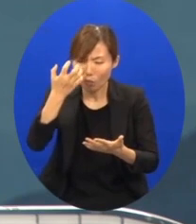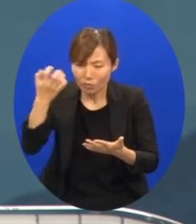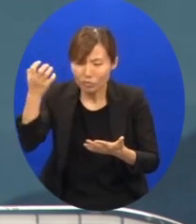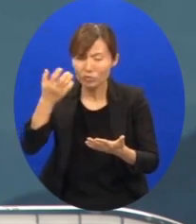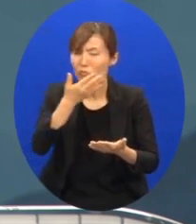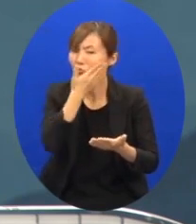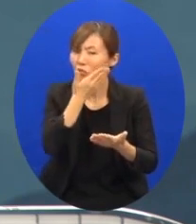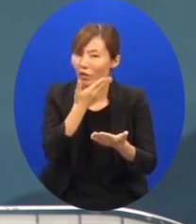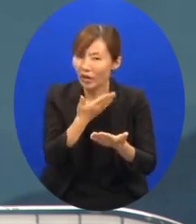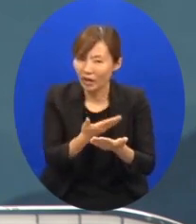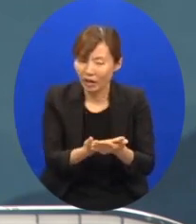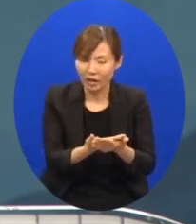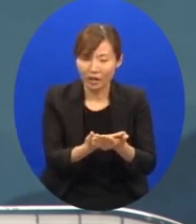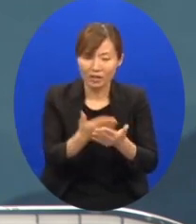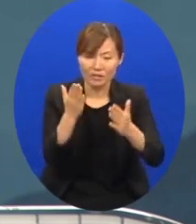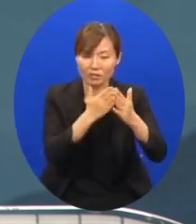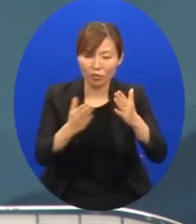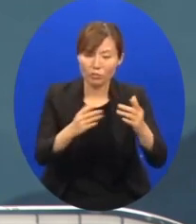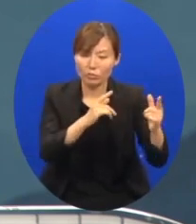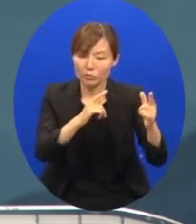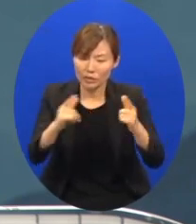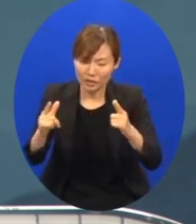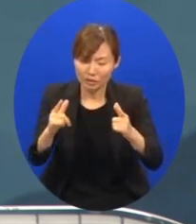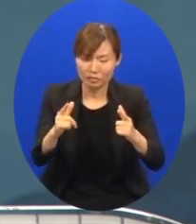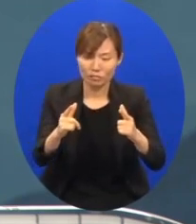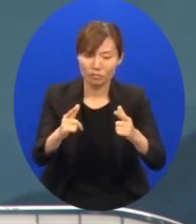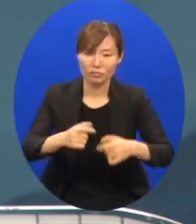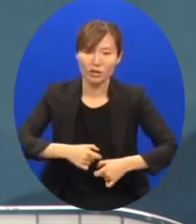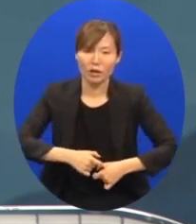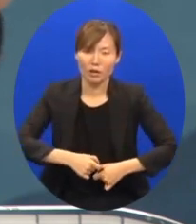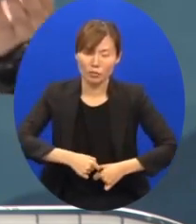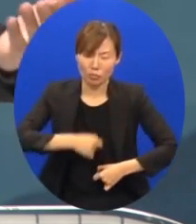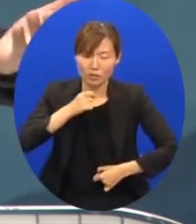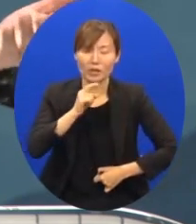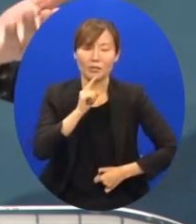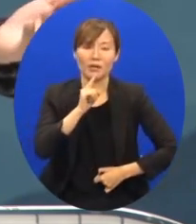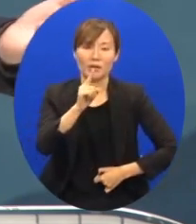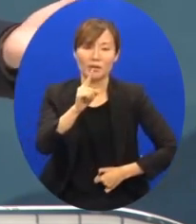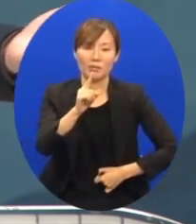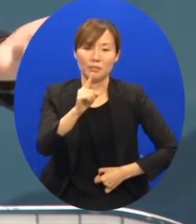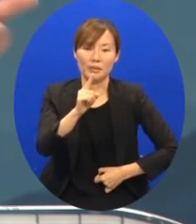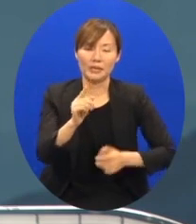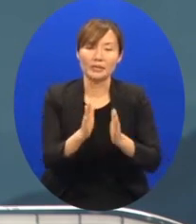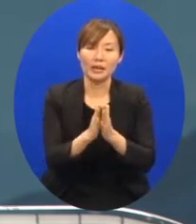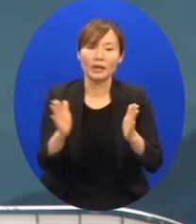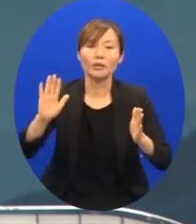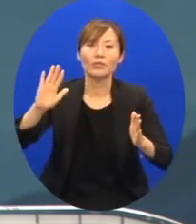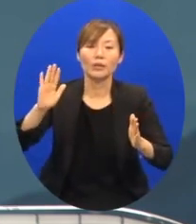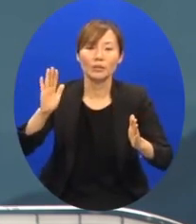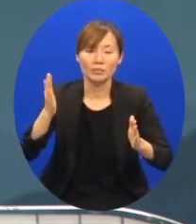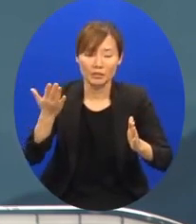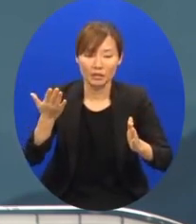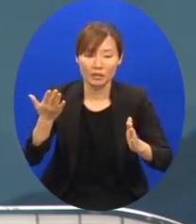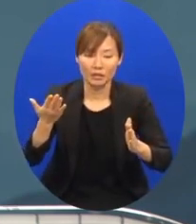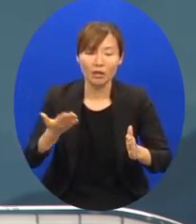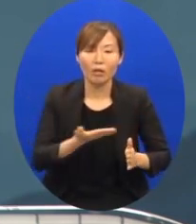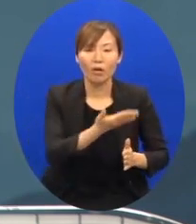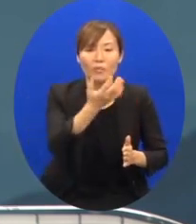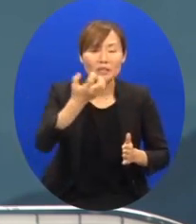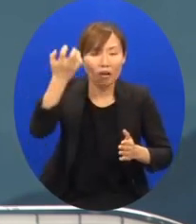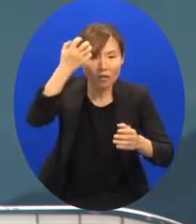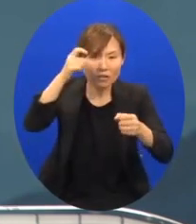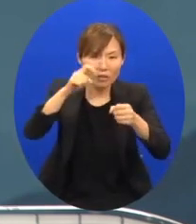도 전문직 하세요 거기서 부터 시작했어요 여러분 여러분의 영적인 상태는 여러분이 아닙니다